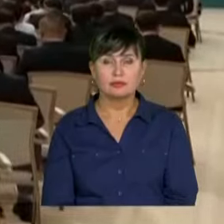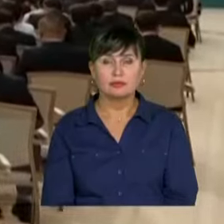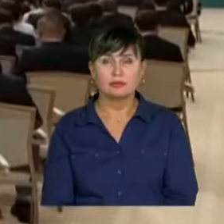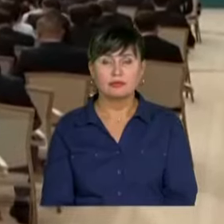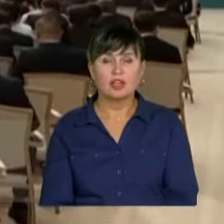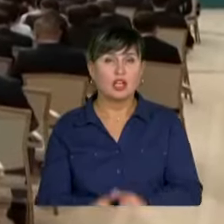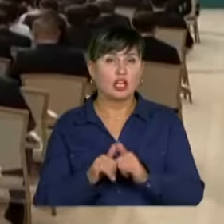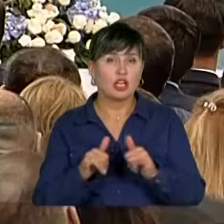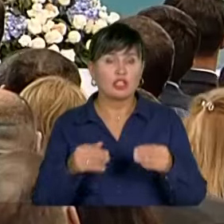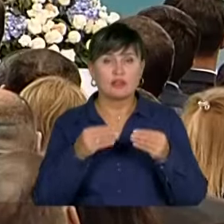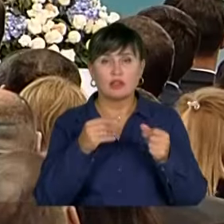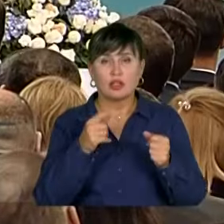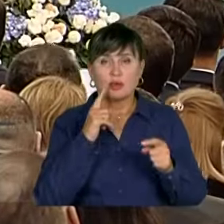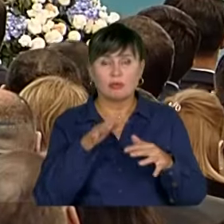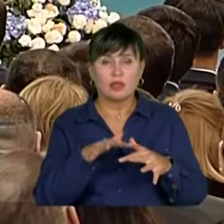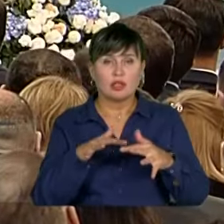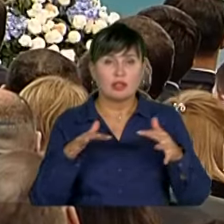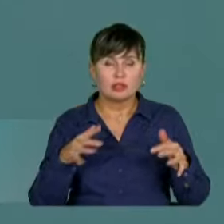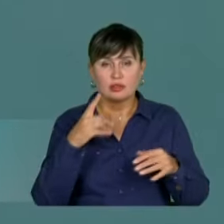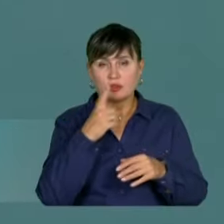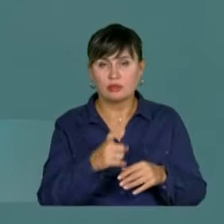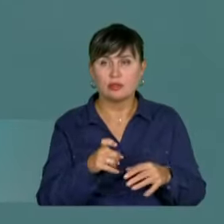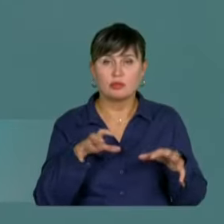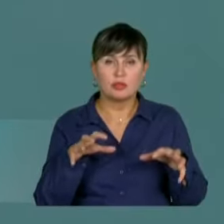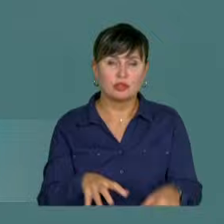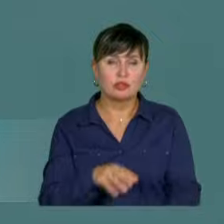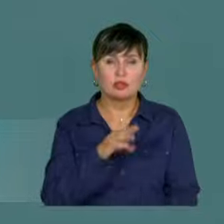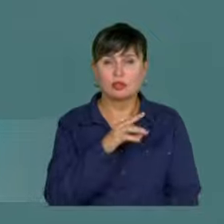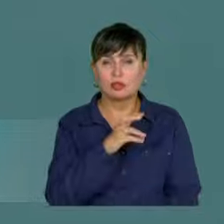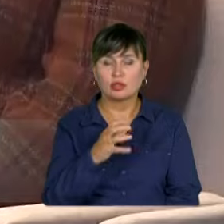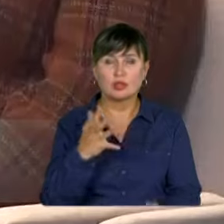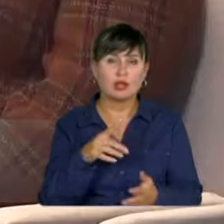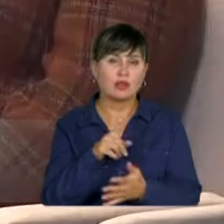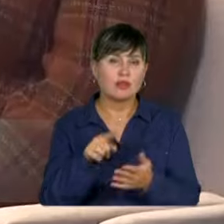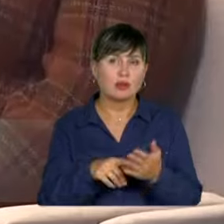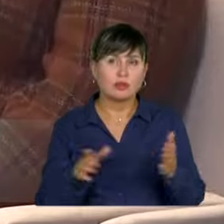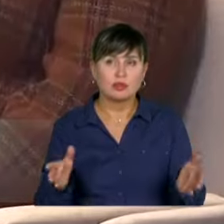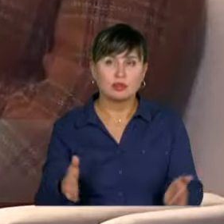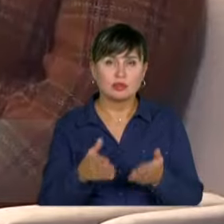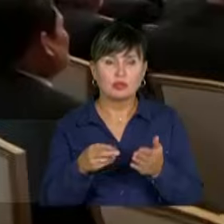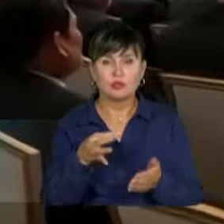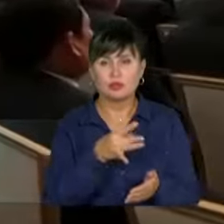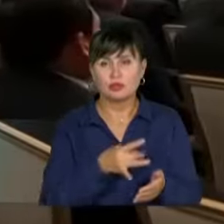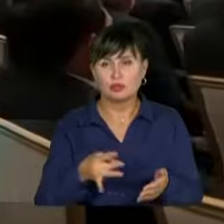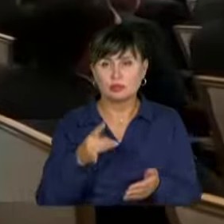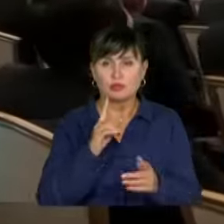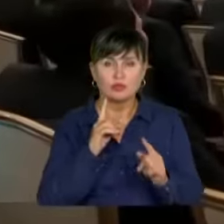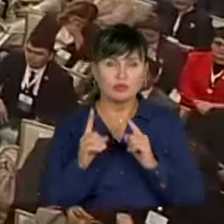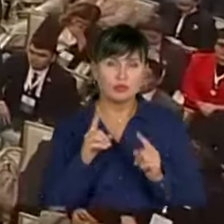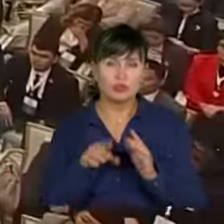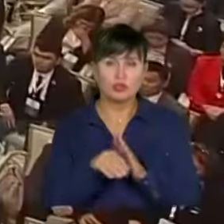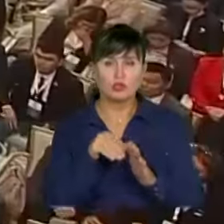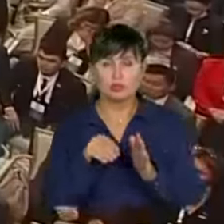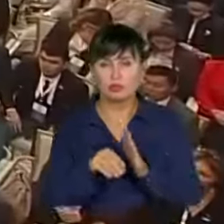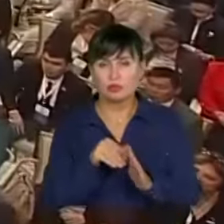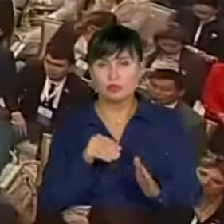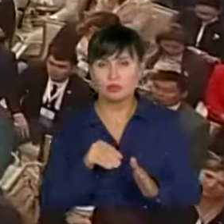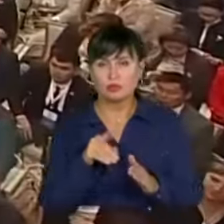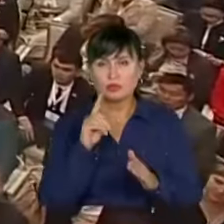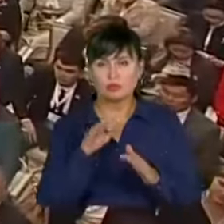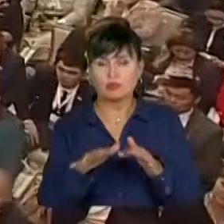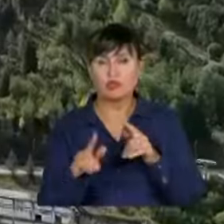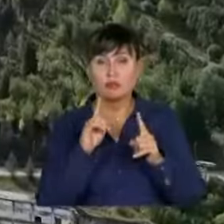Расширить влияние маслихатов призвал президент Касым-Жомарт Токаев. Какие вопросы затронули в ходе второго республиканского форума депутатов маслихатов всех